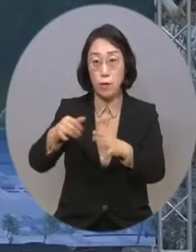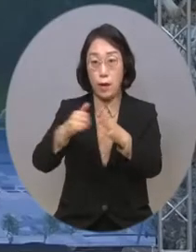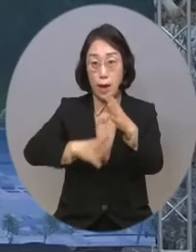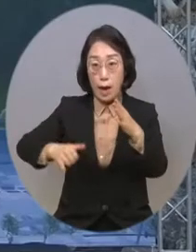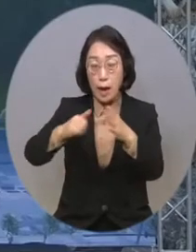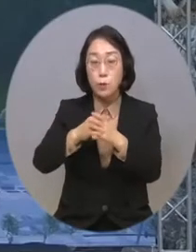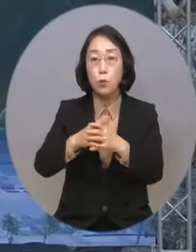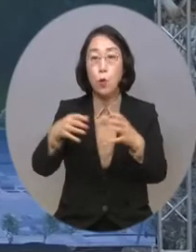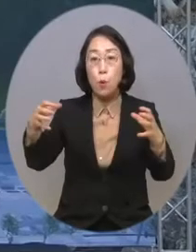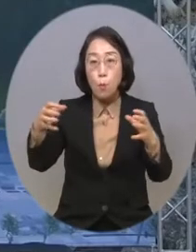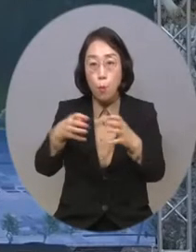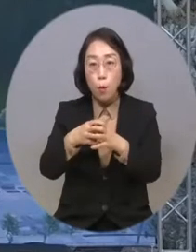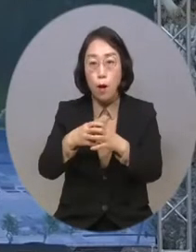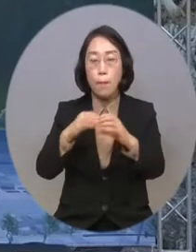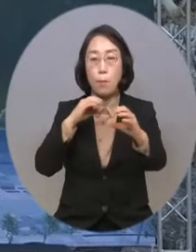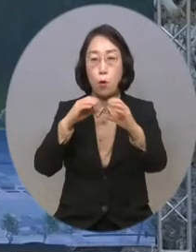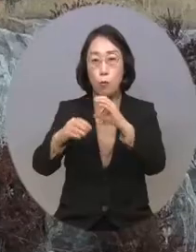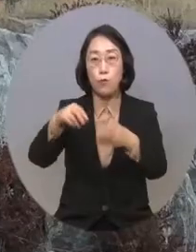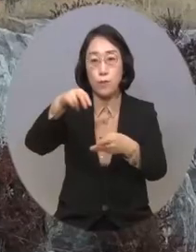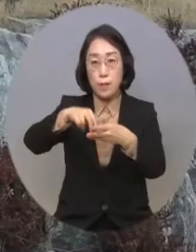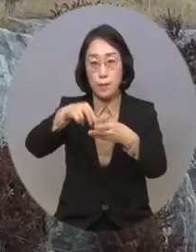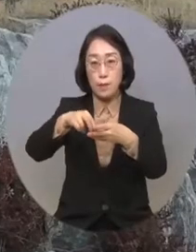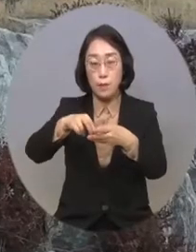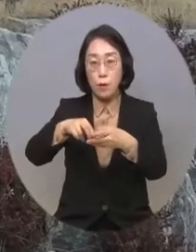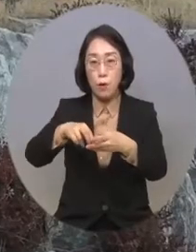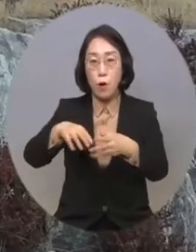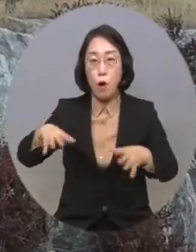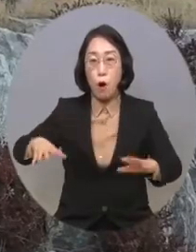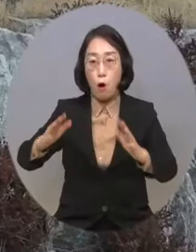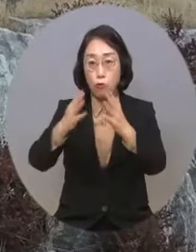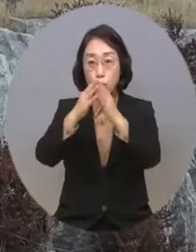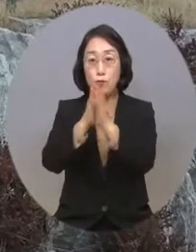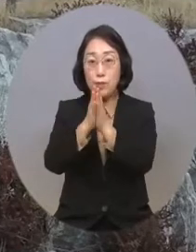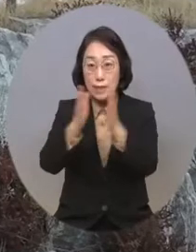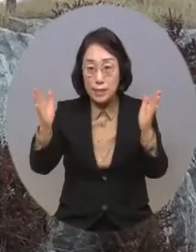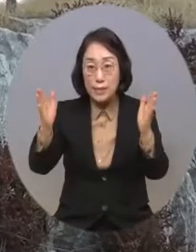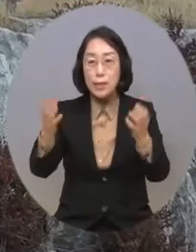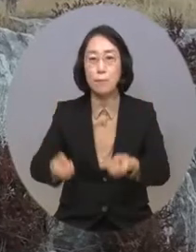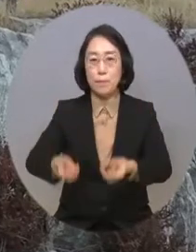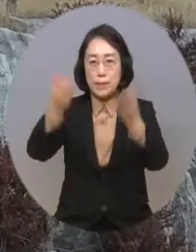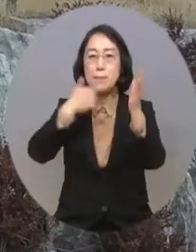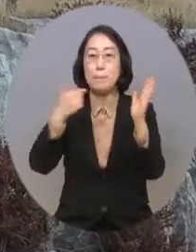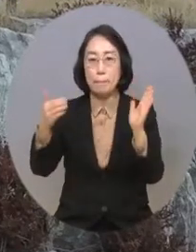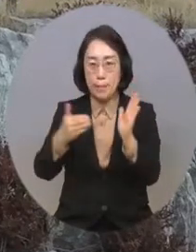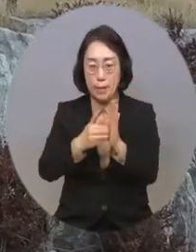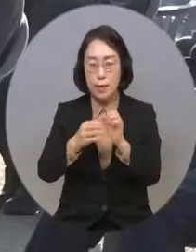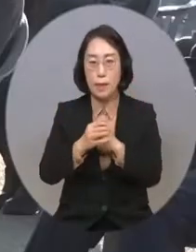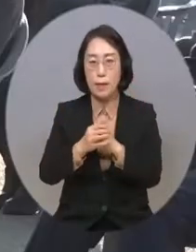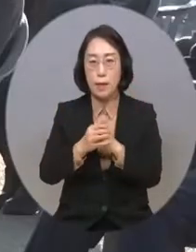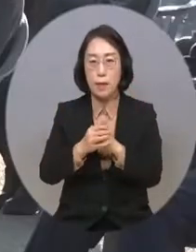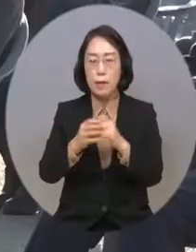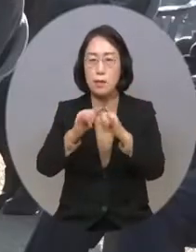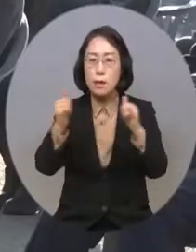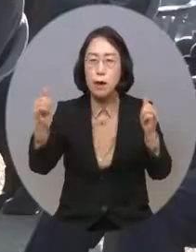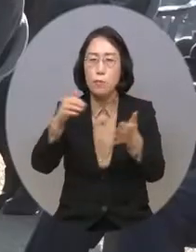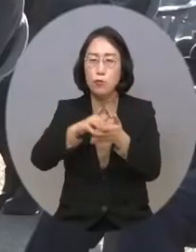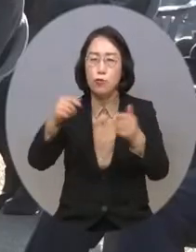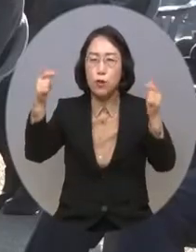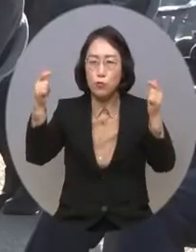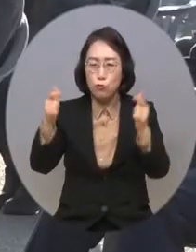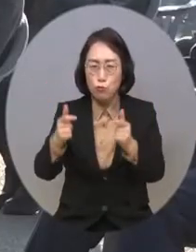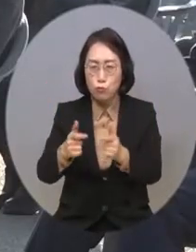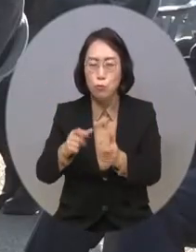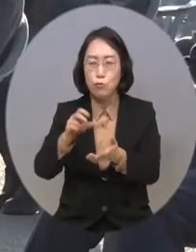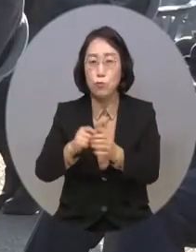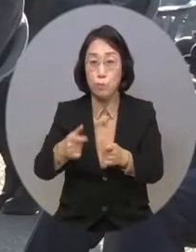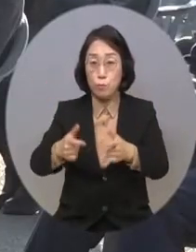센터 기공식이 열렸습니다. 군은 저출산 등 인구 감소 문제를 해소하고 국민들에게 다양한